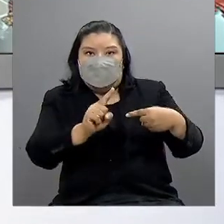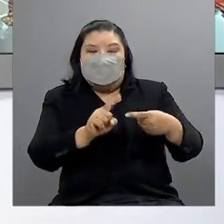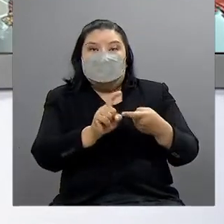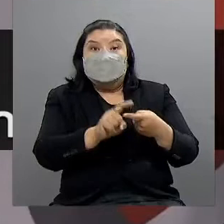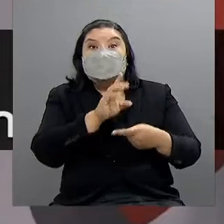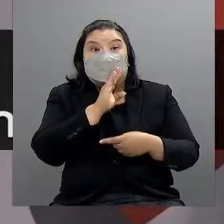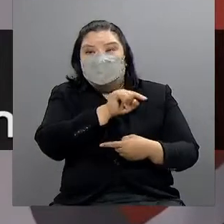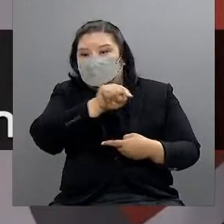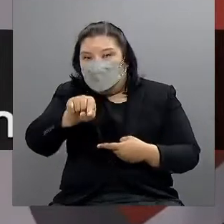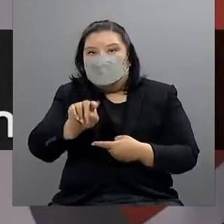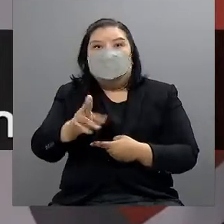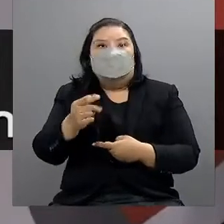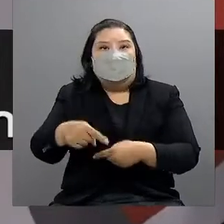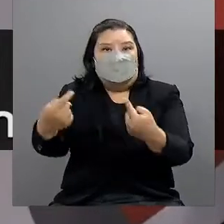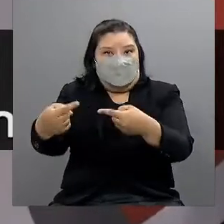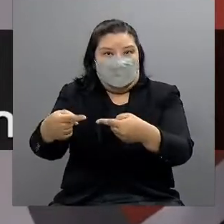ะ